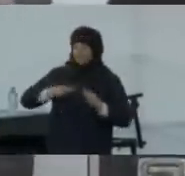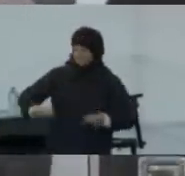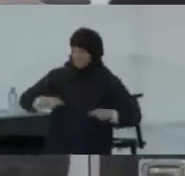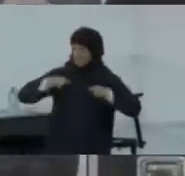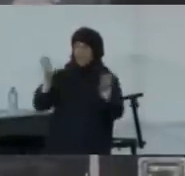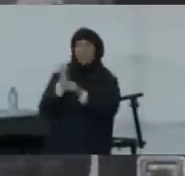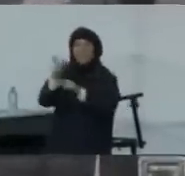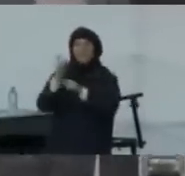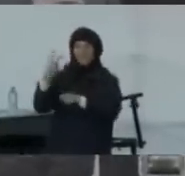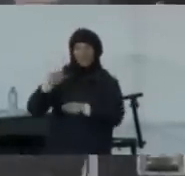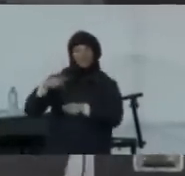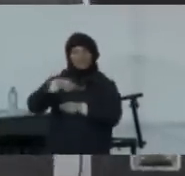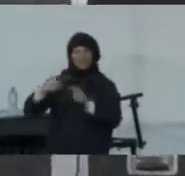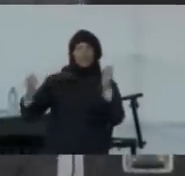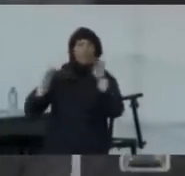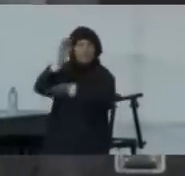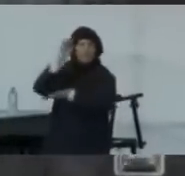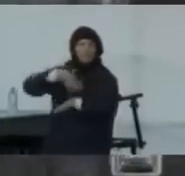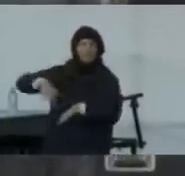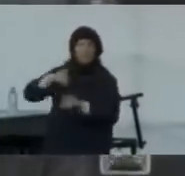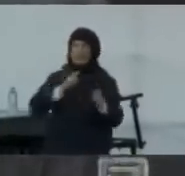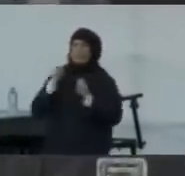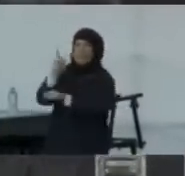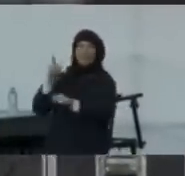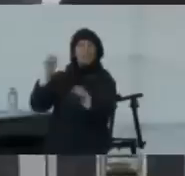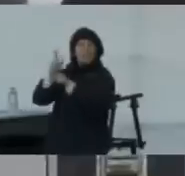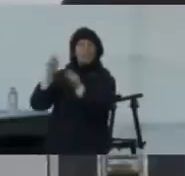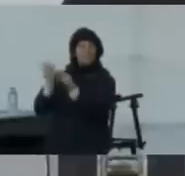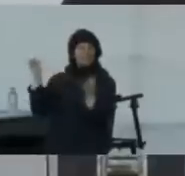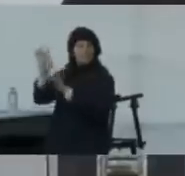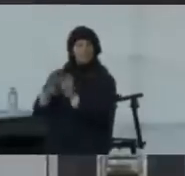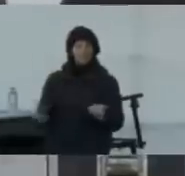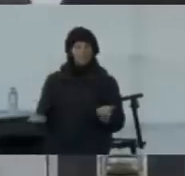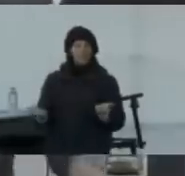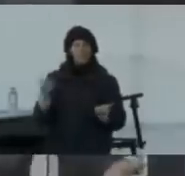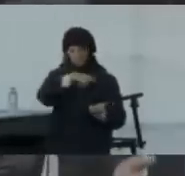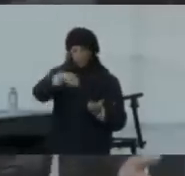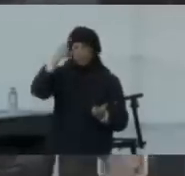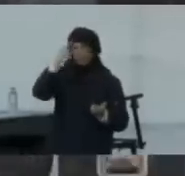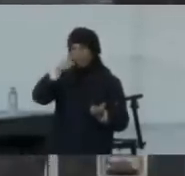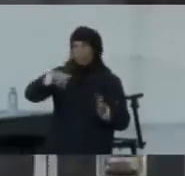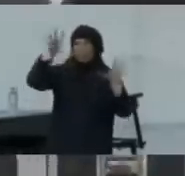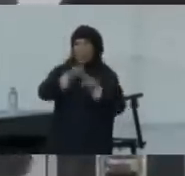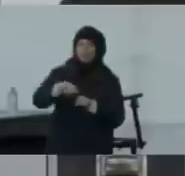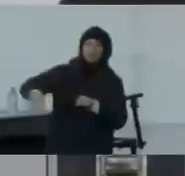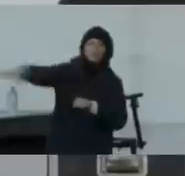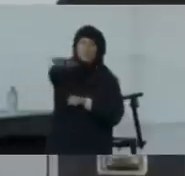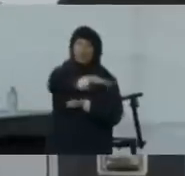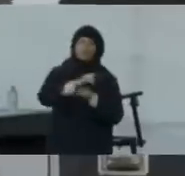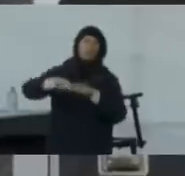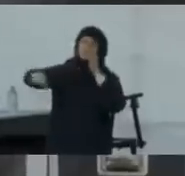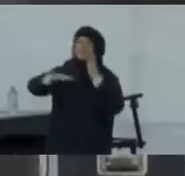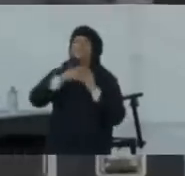ci stanno svendendo la vita, il futuro, ci stanno svendendo così. Voi non sapete, noi abbiamo preso questa piazza, una piazza meravigliosa,